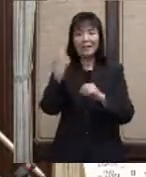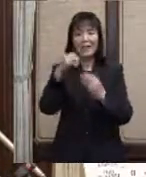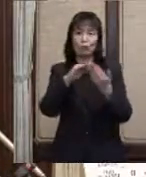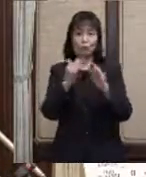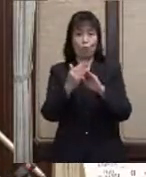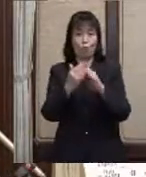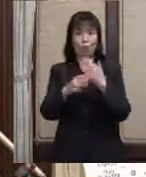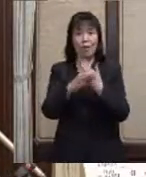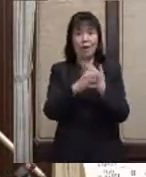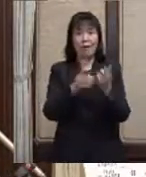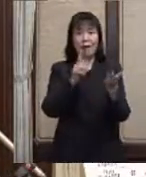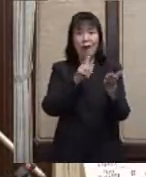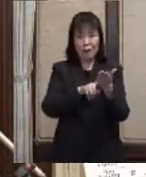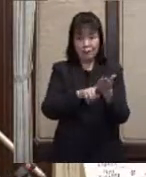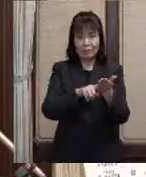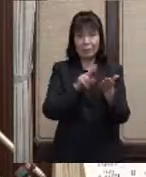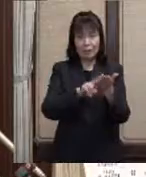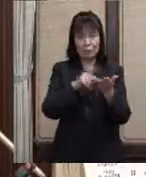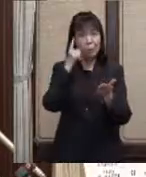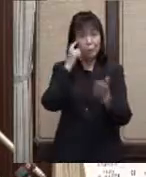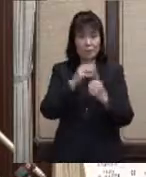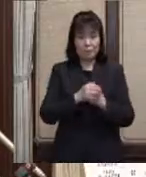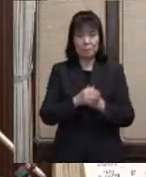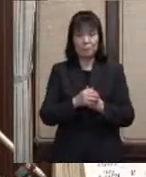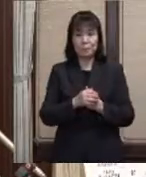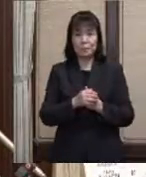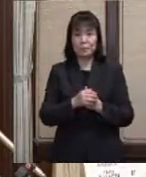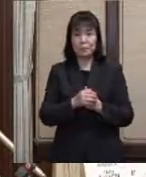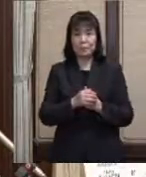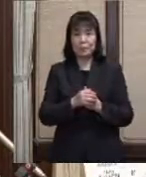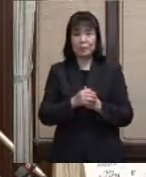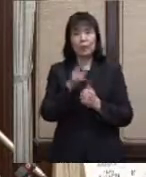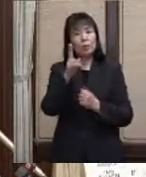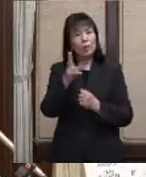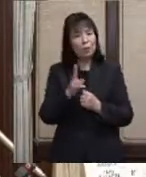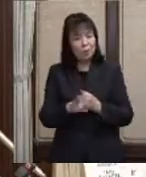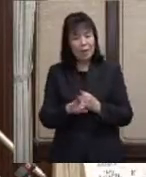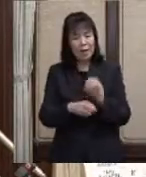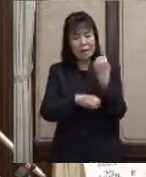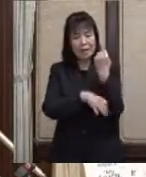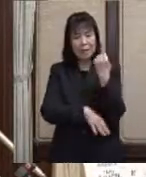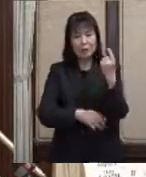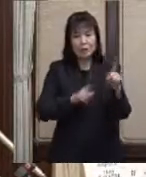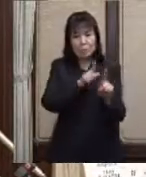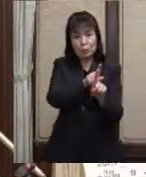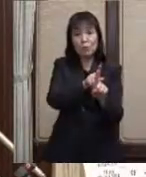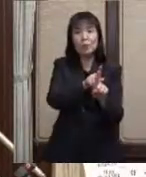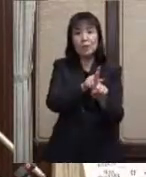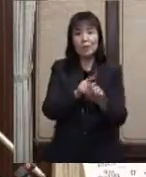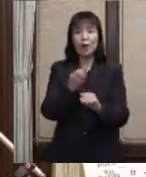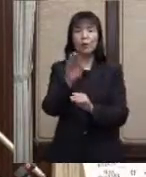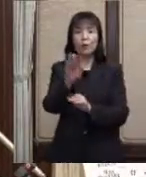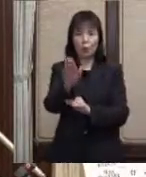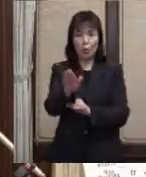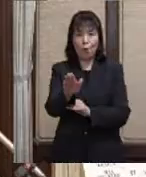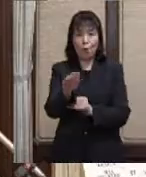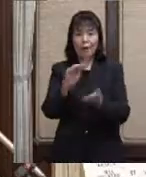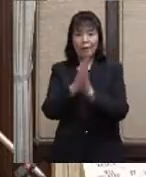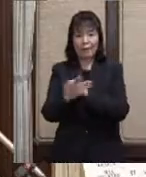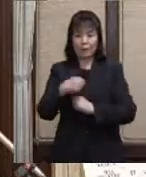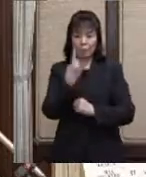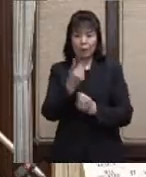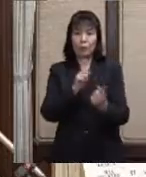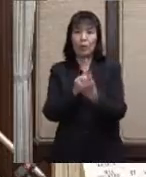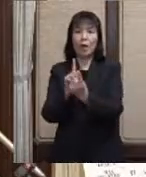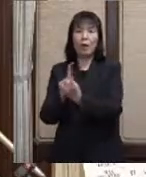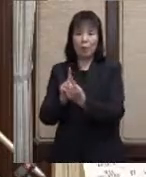ースに当てはまると思います。こうしたような基準に基づいて、今後県独自の対